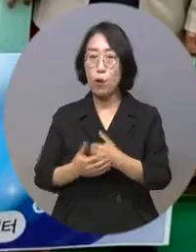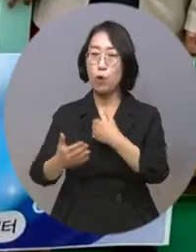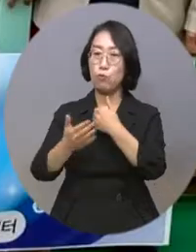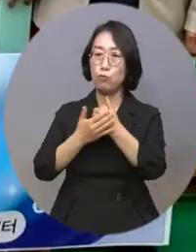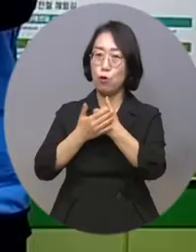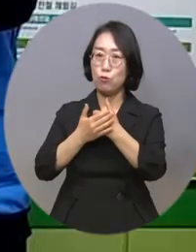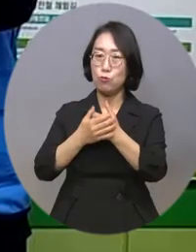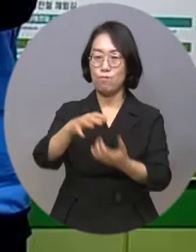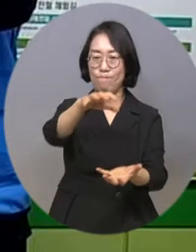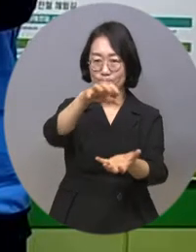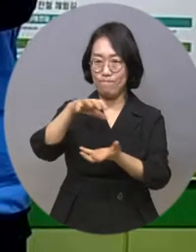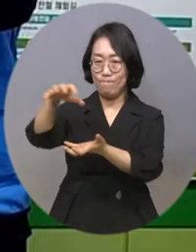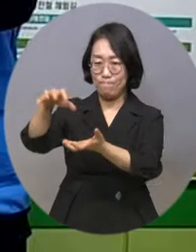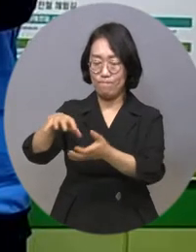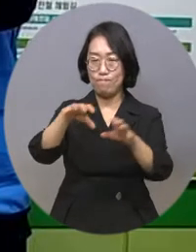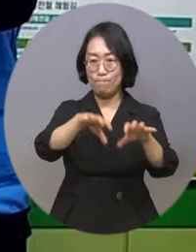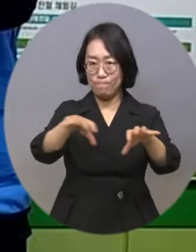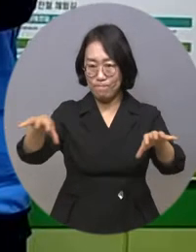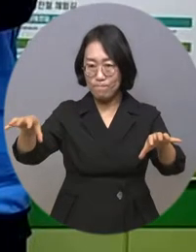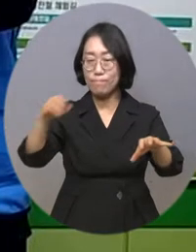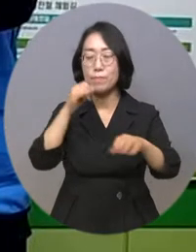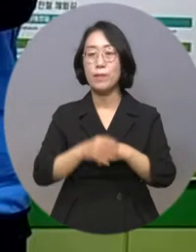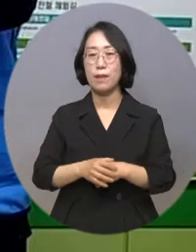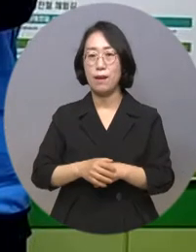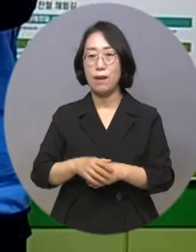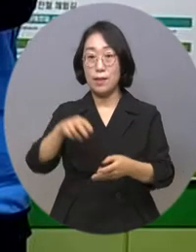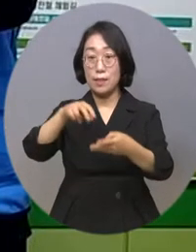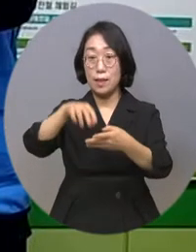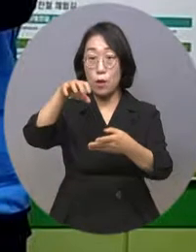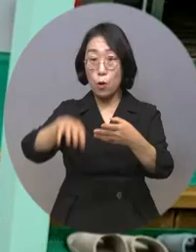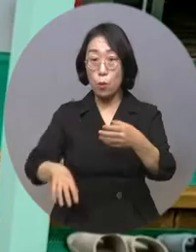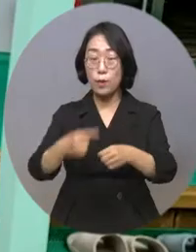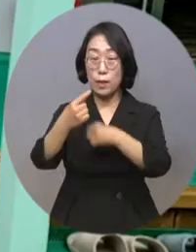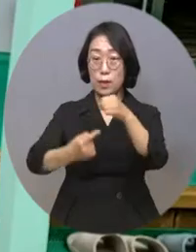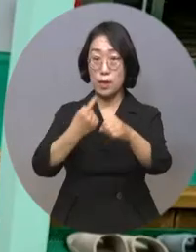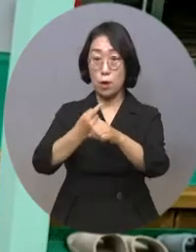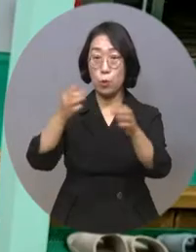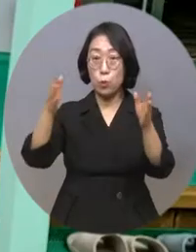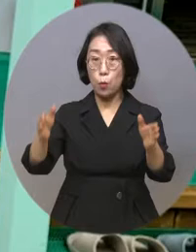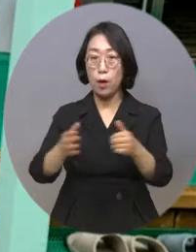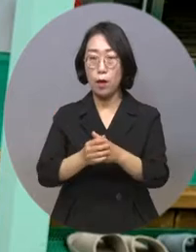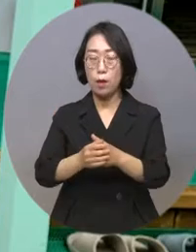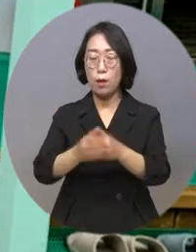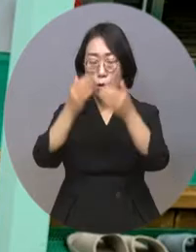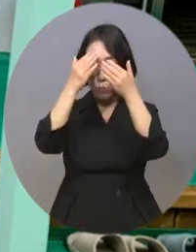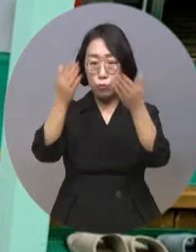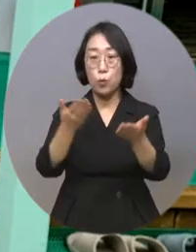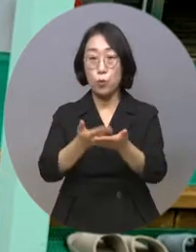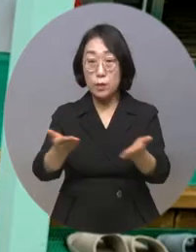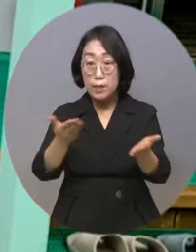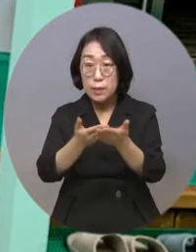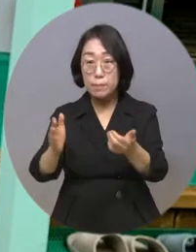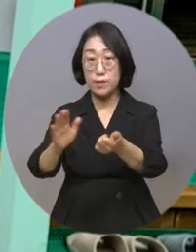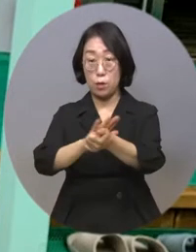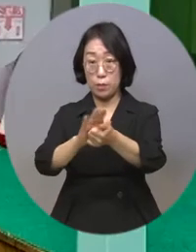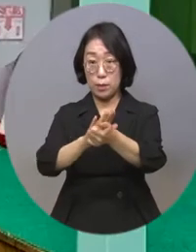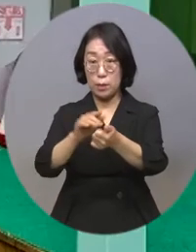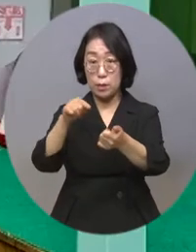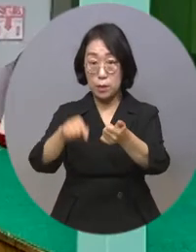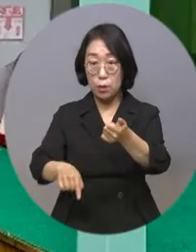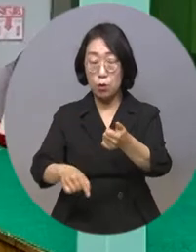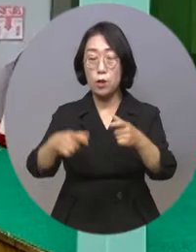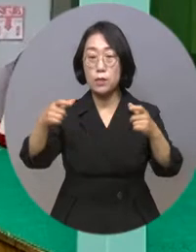후원자들의 손길로 채워집니다. 센터는 지난 한 해 동안 그냥드림 코너 운영을 통해